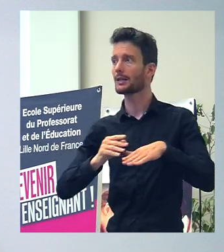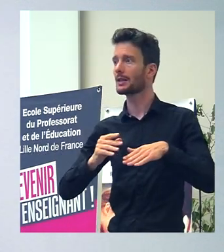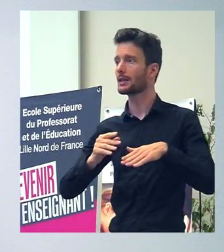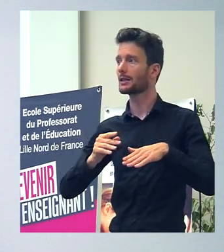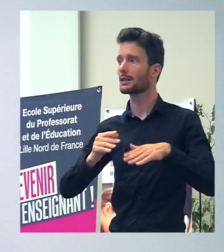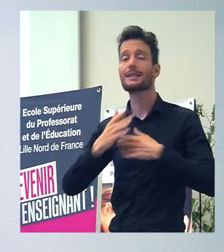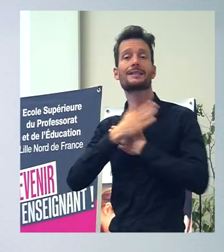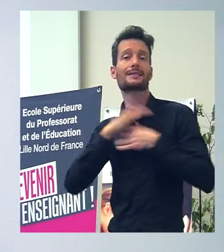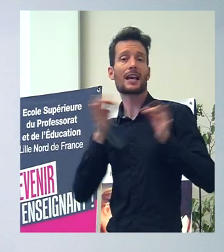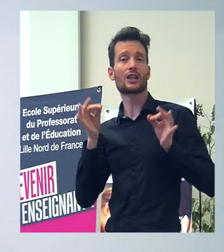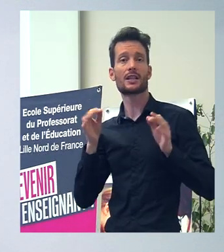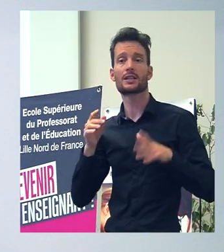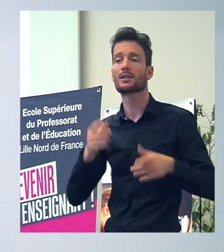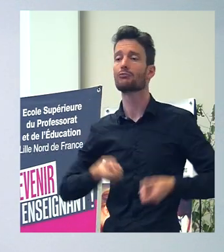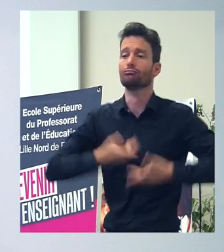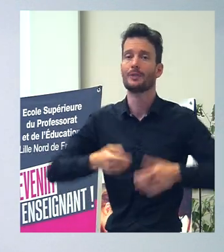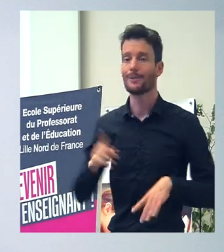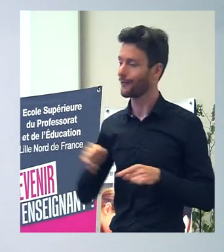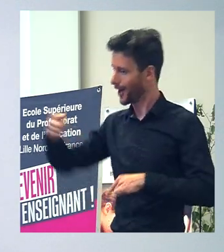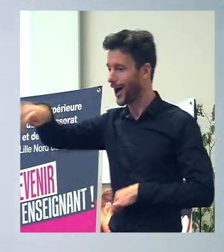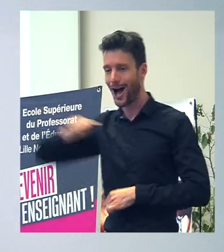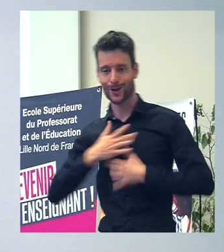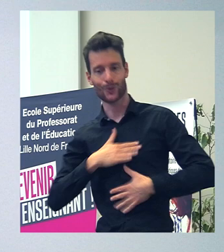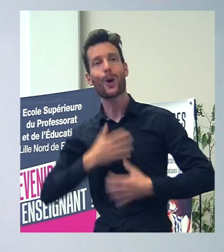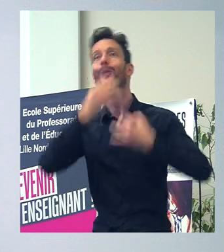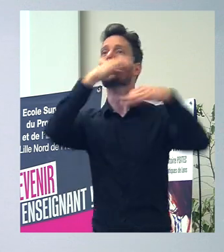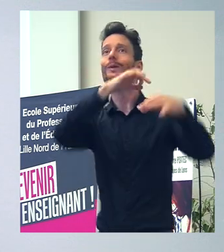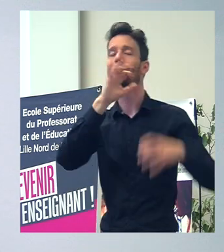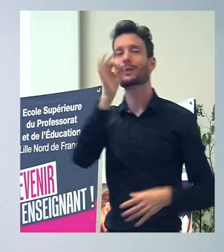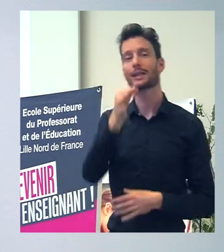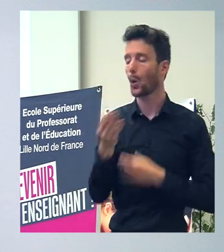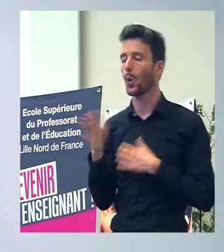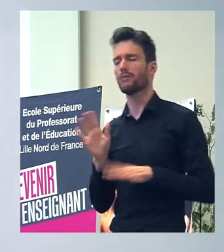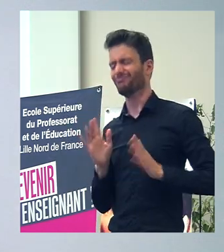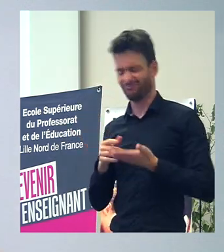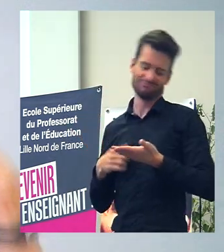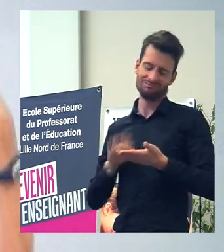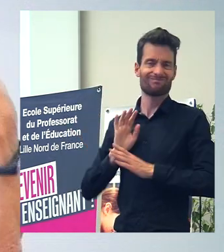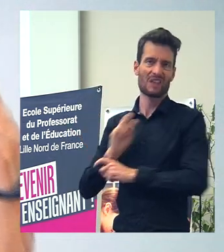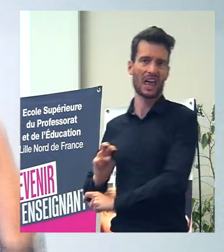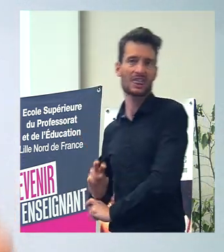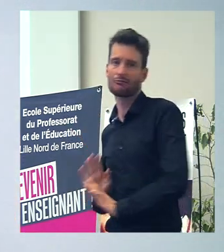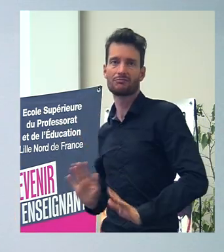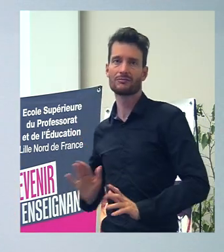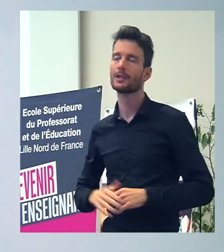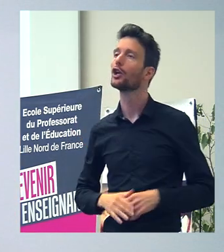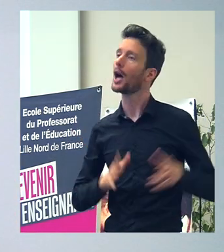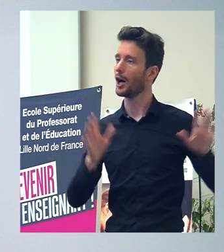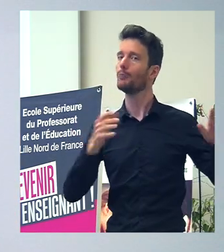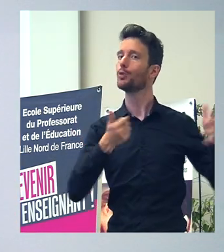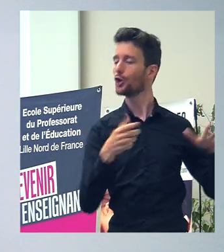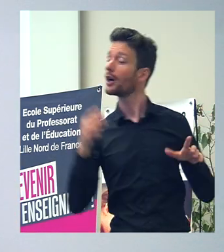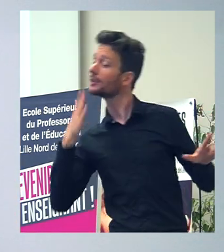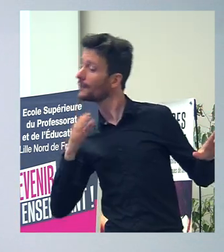donner sa sagesse, parce qu'il y en a qui sont contents de ce qu'ils ont produit et puis d'autres pas. Donc on met quelques sagesses au